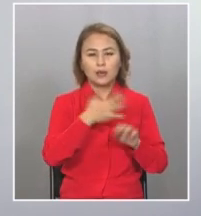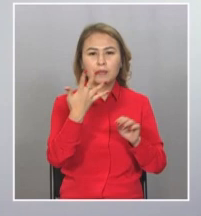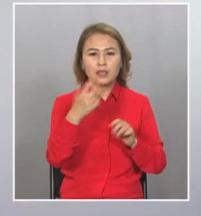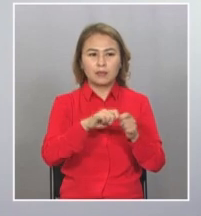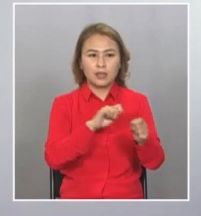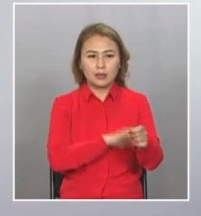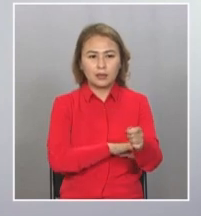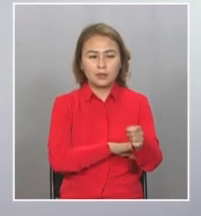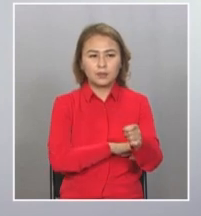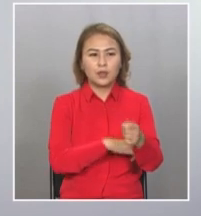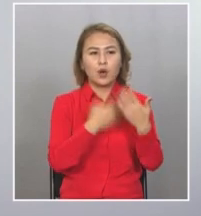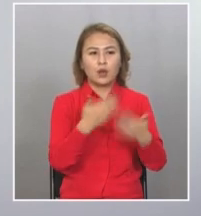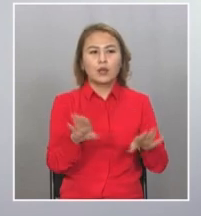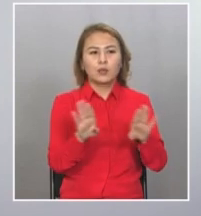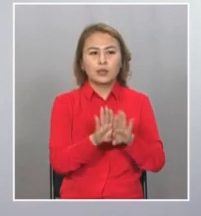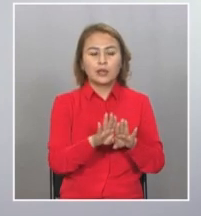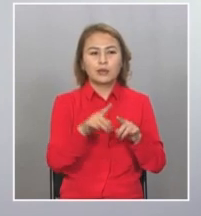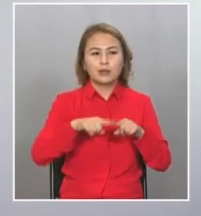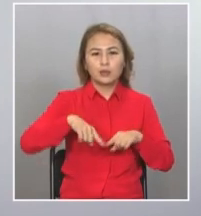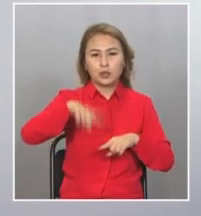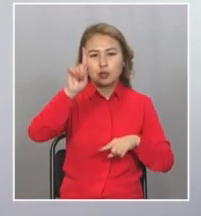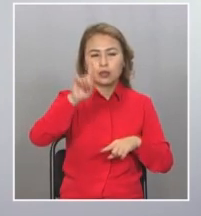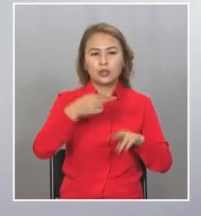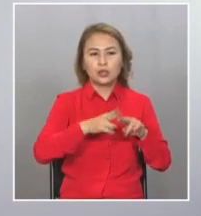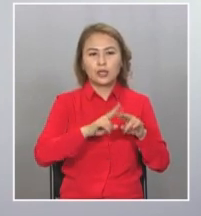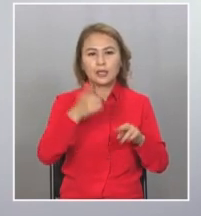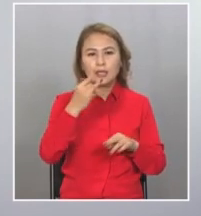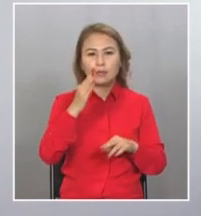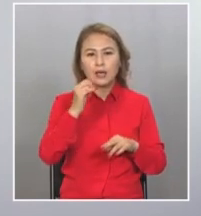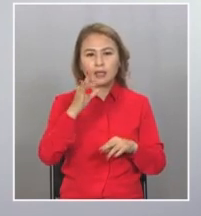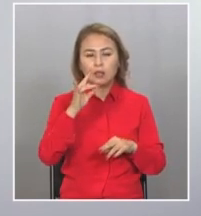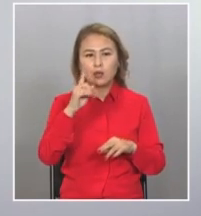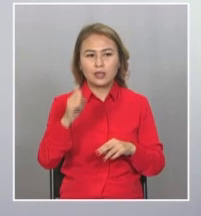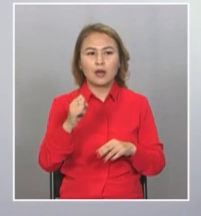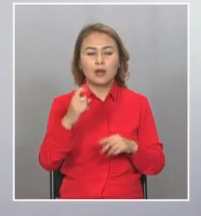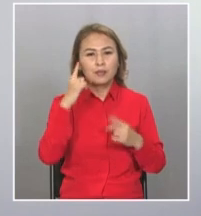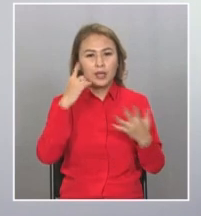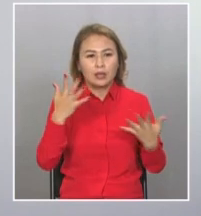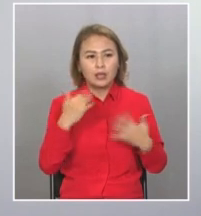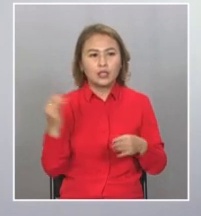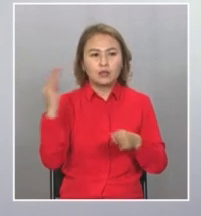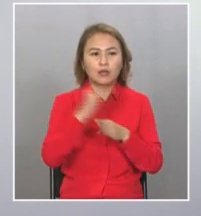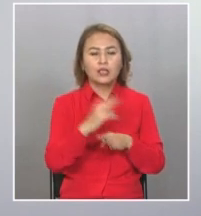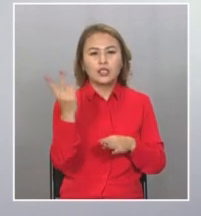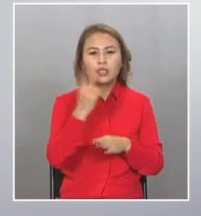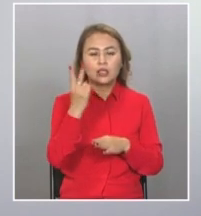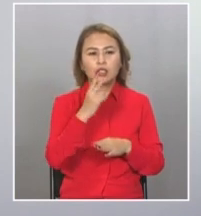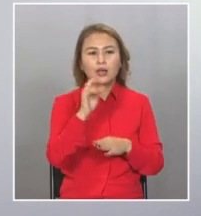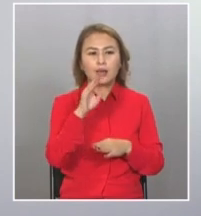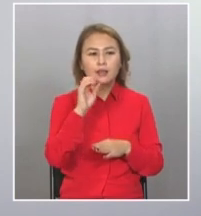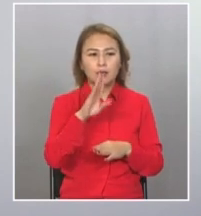метрге тең екен. Олай болса, тік бұрышты үш бұрыштың гипотенузасы және бір катеті белгілі, енді екінші катет табу